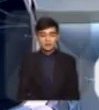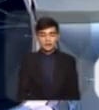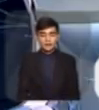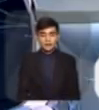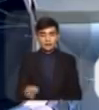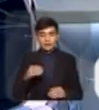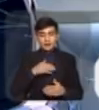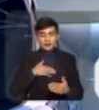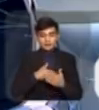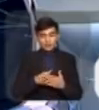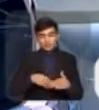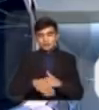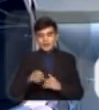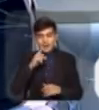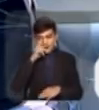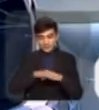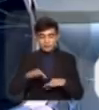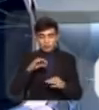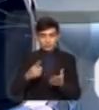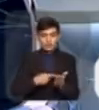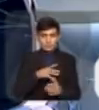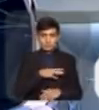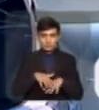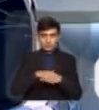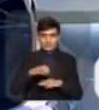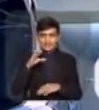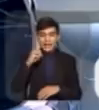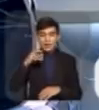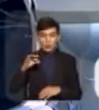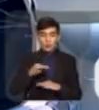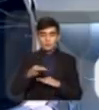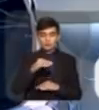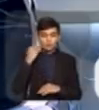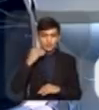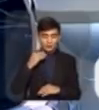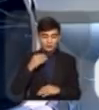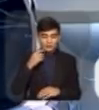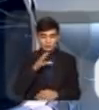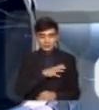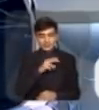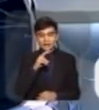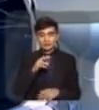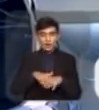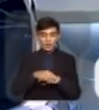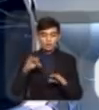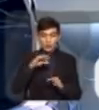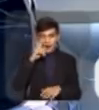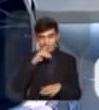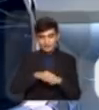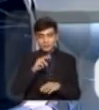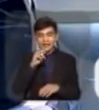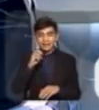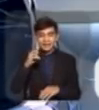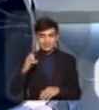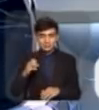Отставки акима потребовали сегодня жители сельского округа Бртылек в Туркестанской области. Кенес Халык стал акимом всего месяц